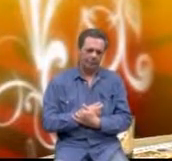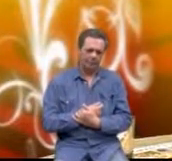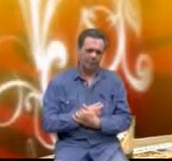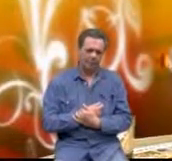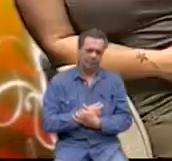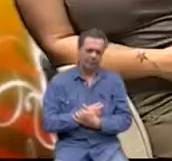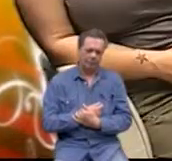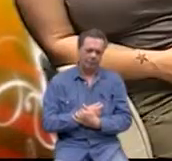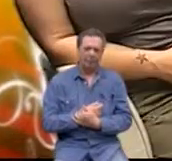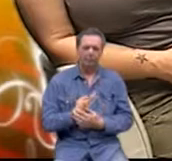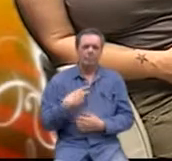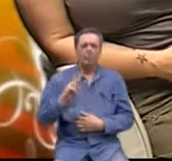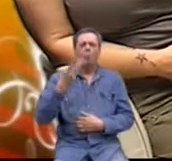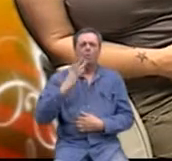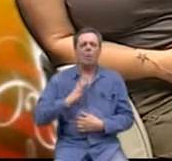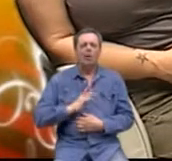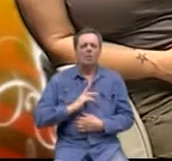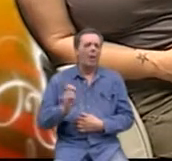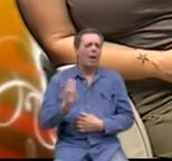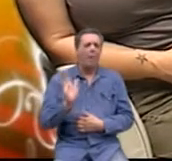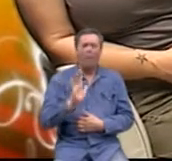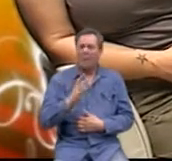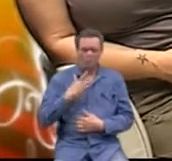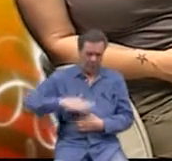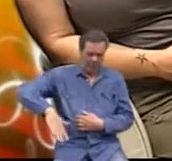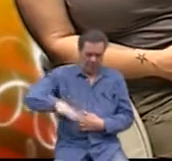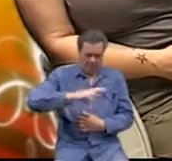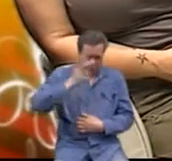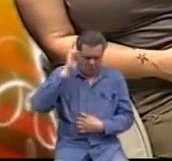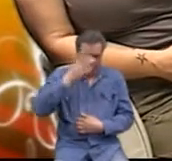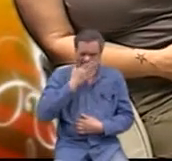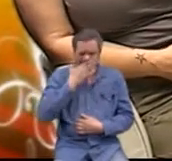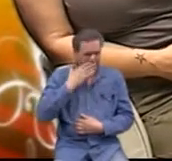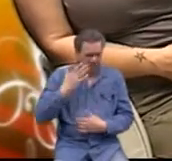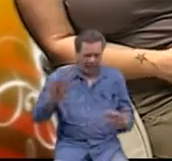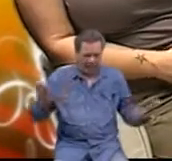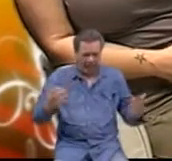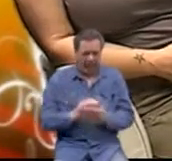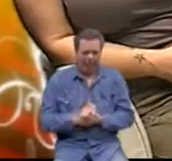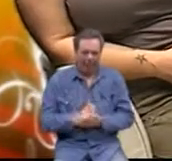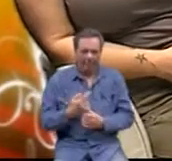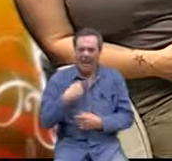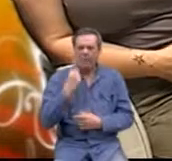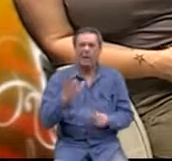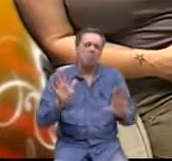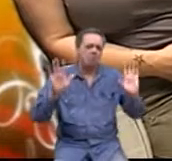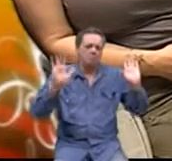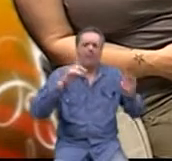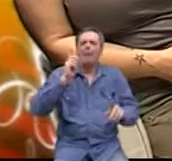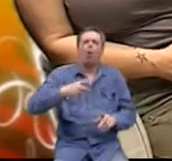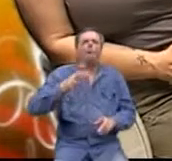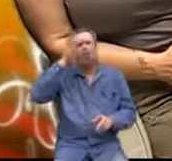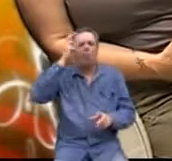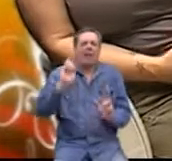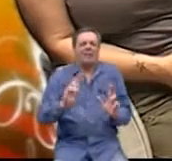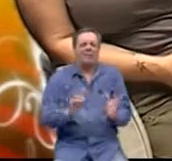Pa ja, ali mislim, pozivamo i građane koji nisu možda s područja Črnomerca, pa ja žele rekla, nam se pridružiti. Bilo bi stvarno lijepo da nam se